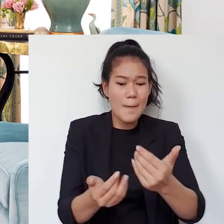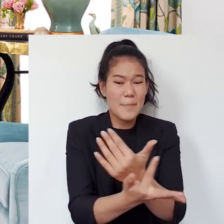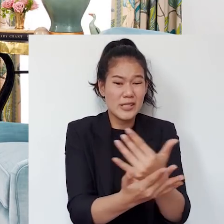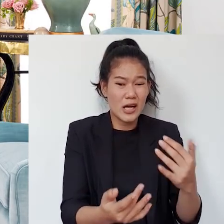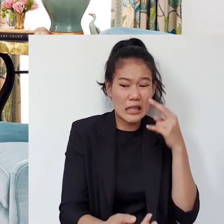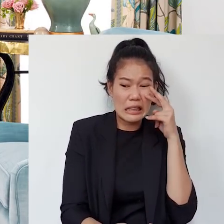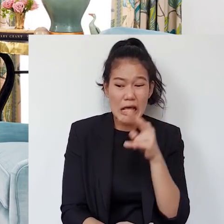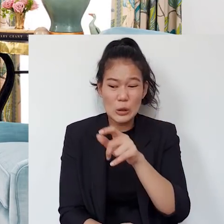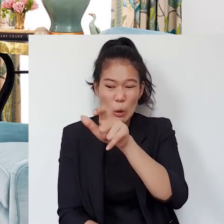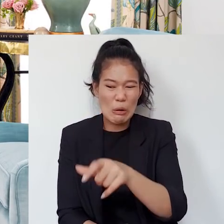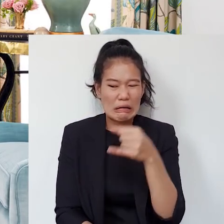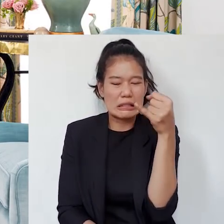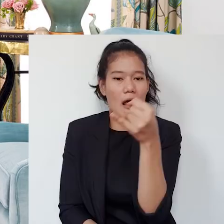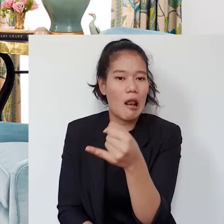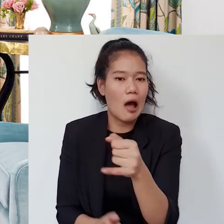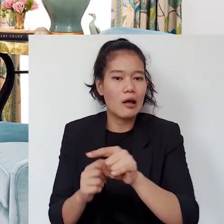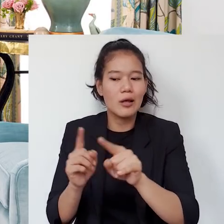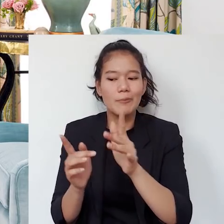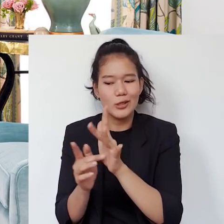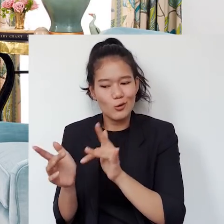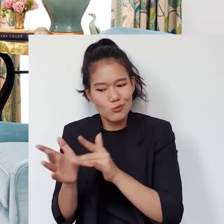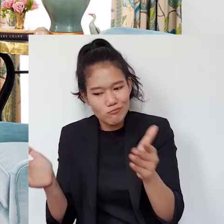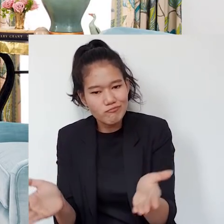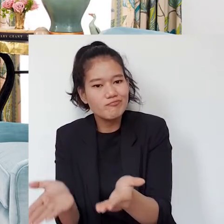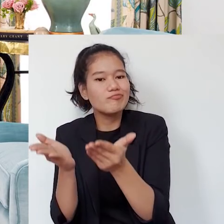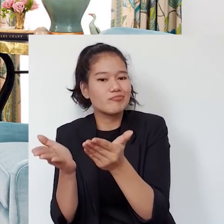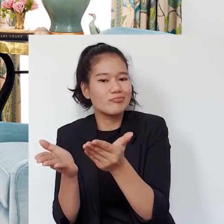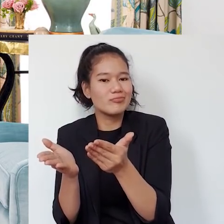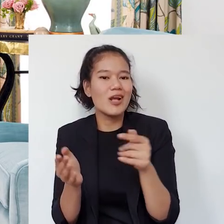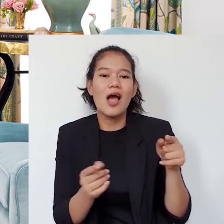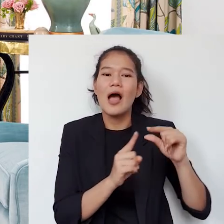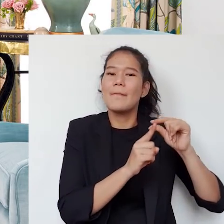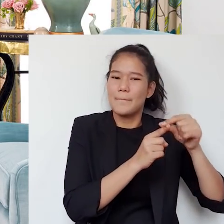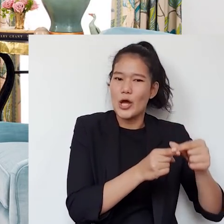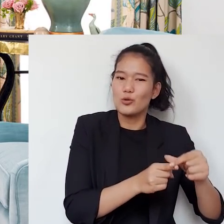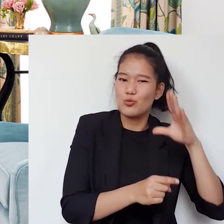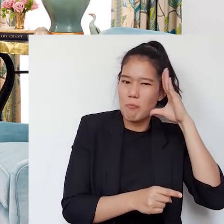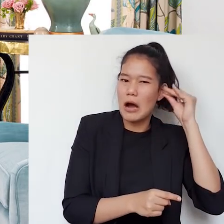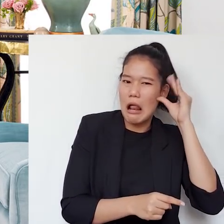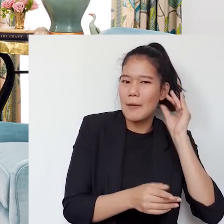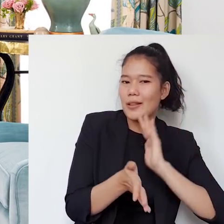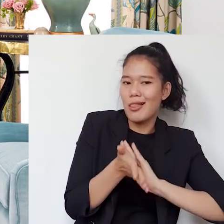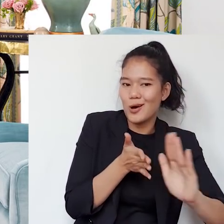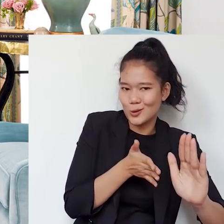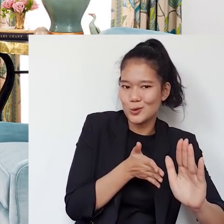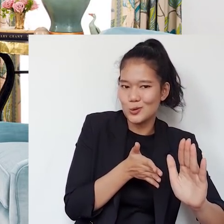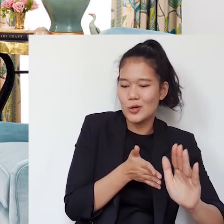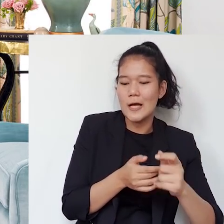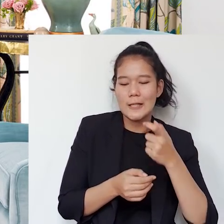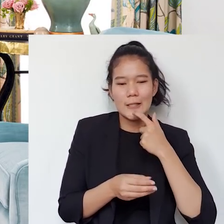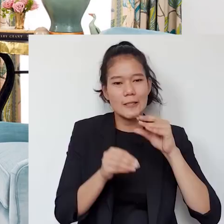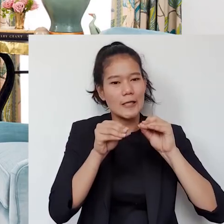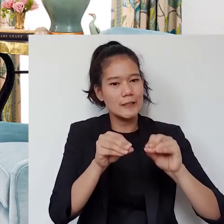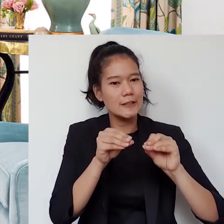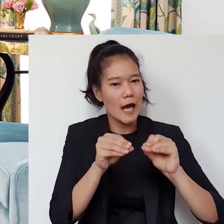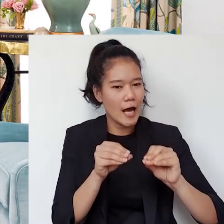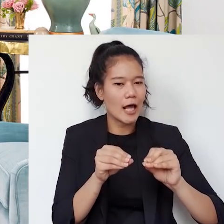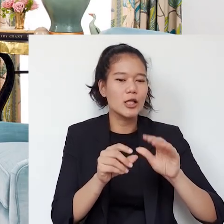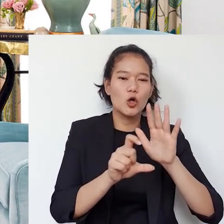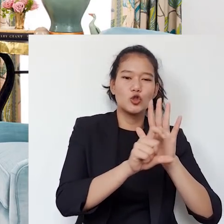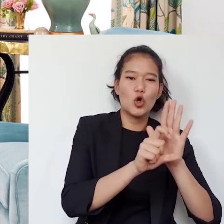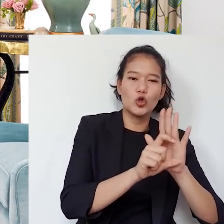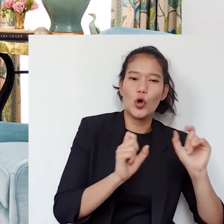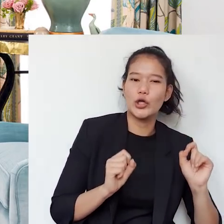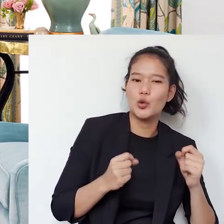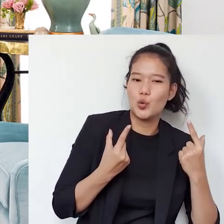yang tidak benar. Petrus mengalami langsung, baik secara pengajaran dan juga secara teladan hidup dan